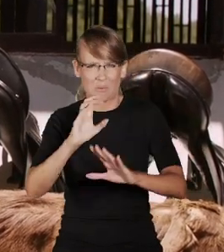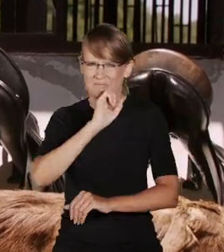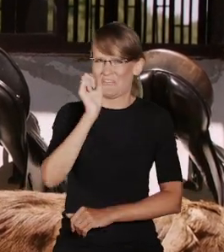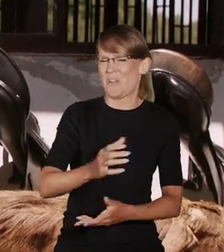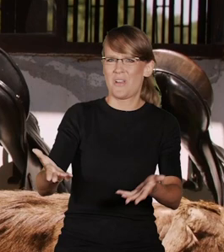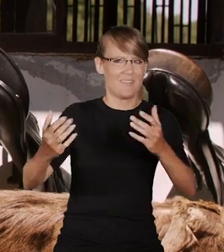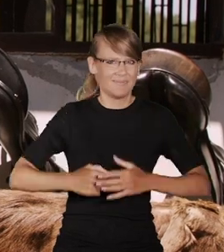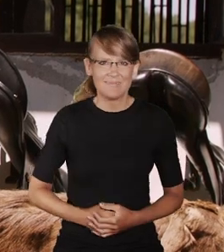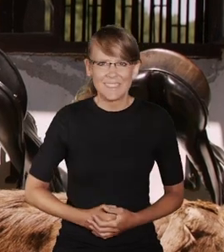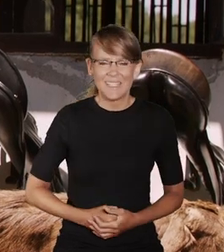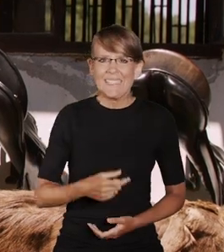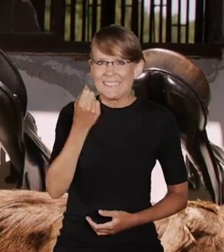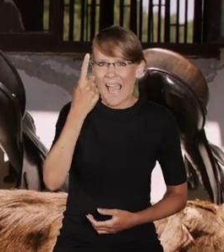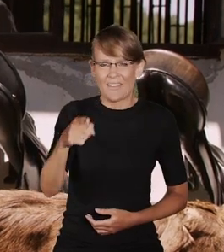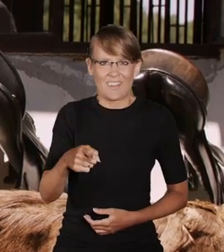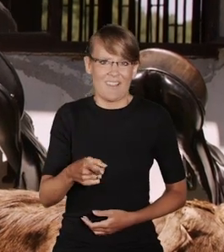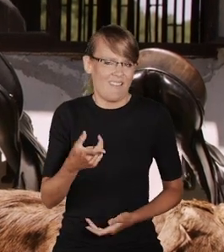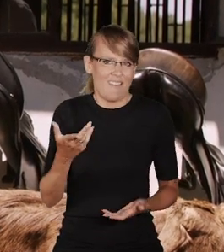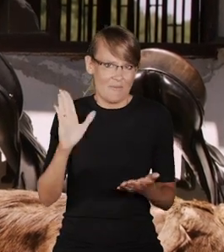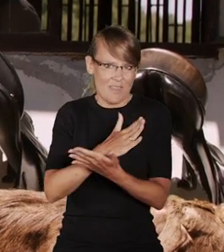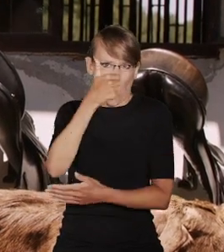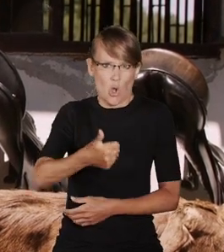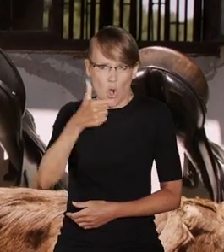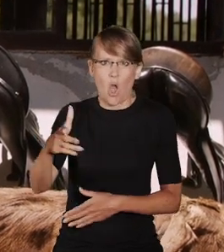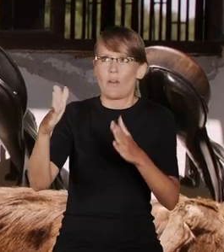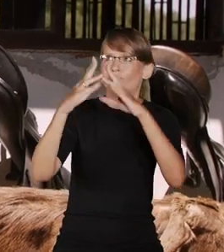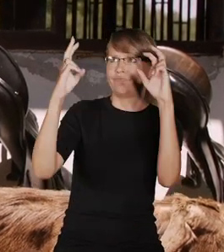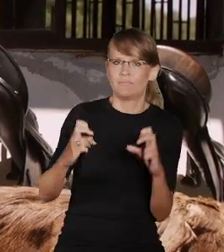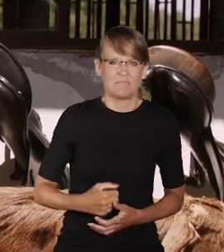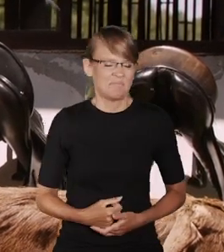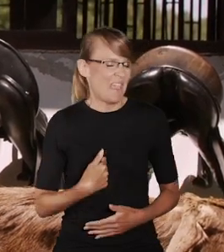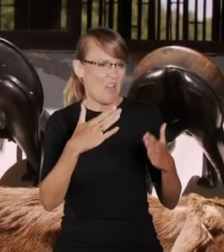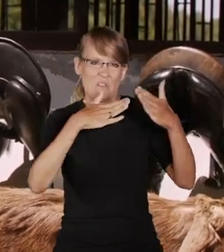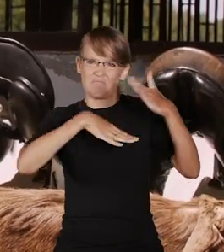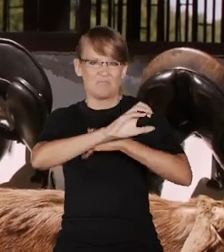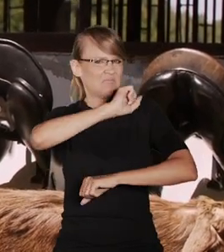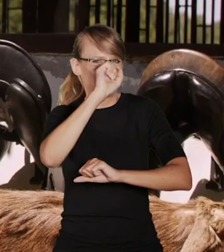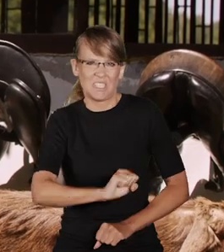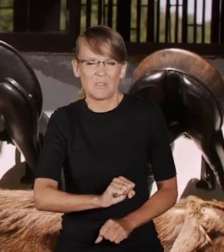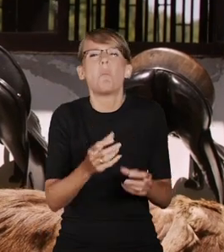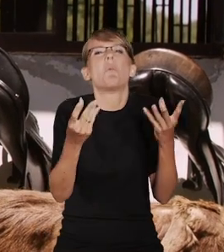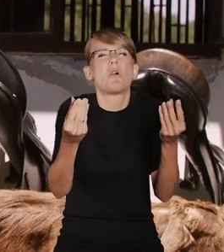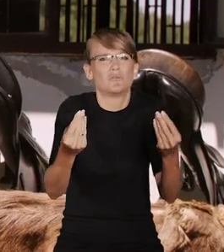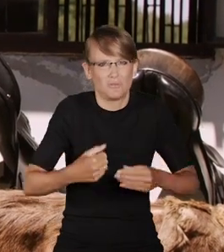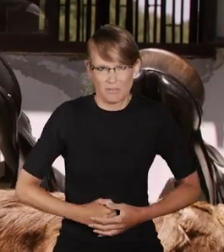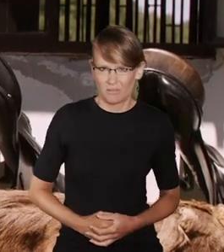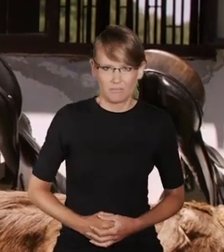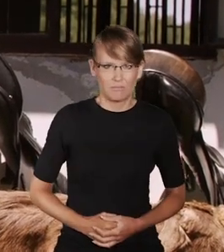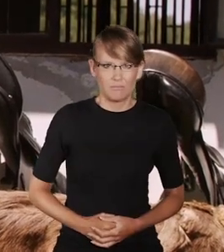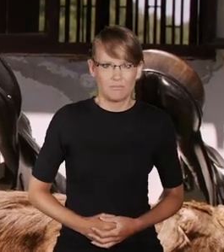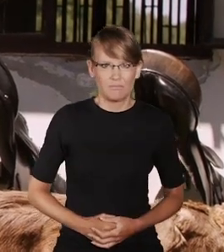i ptaszki łapie. A pani calusienieńki dzień nad stawem, niby w pustelni, ani się nie rozerwie,